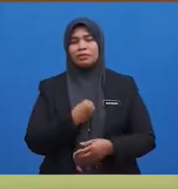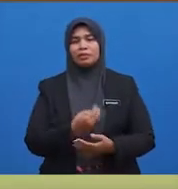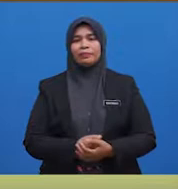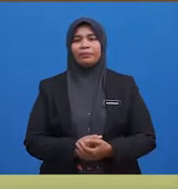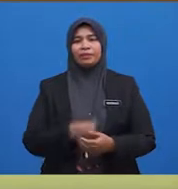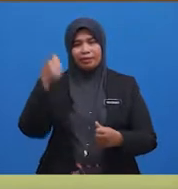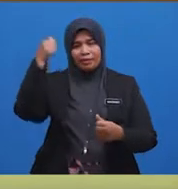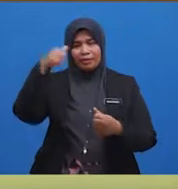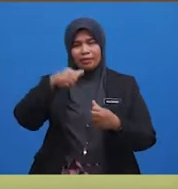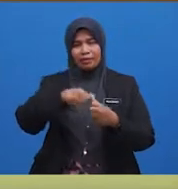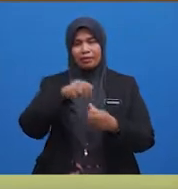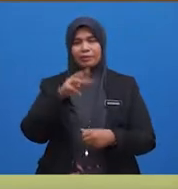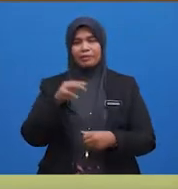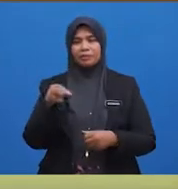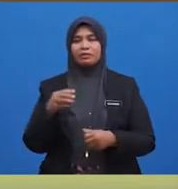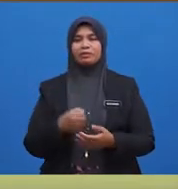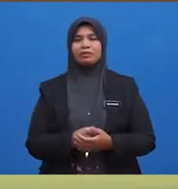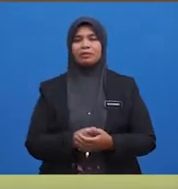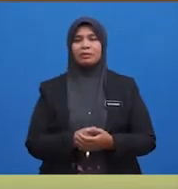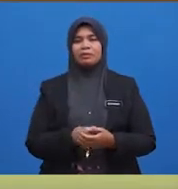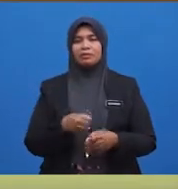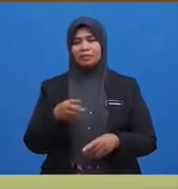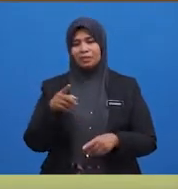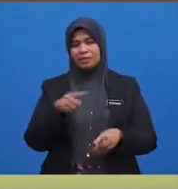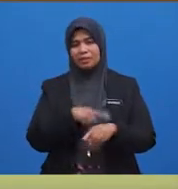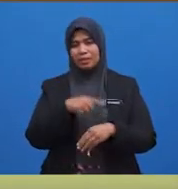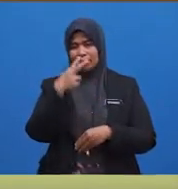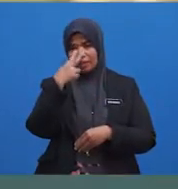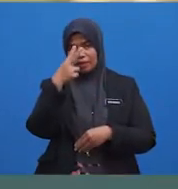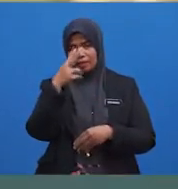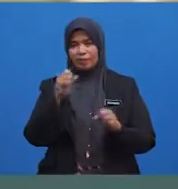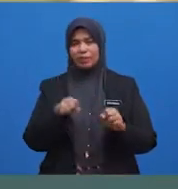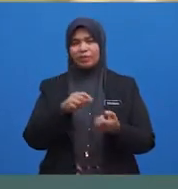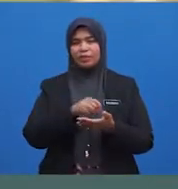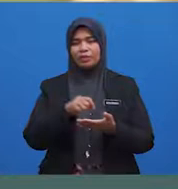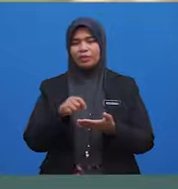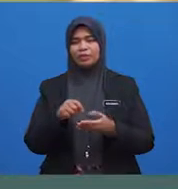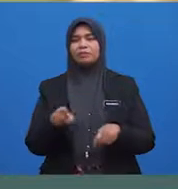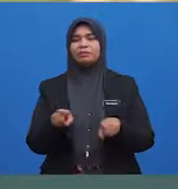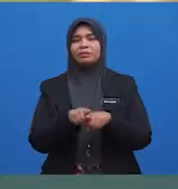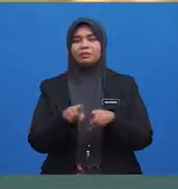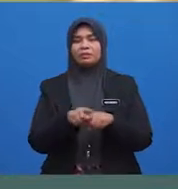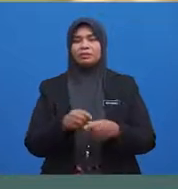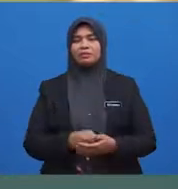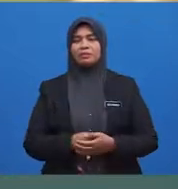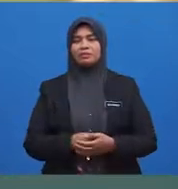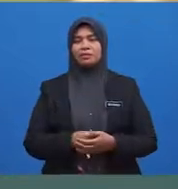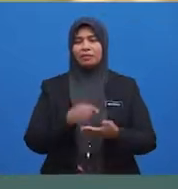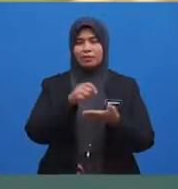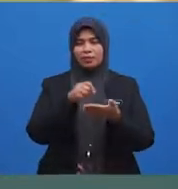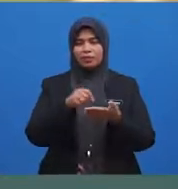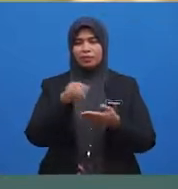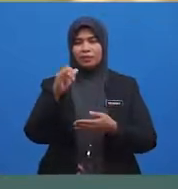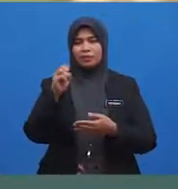Ingat murid-murid, sambil menonton, sambil mencatat ya. Catatkan isi-isi penting yang kamu